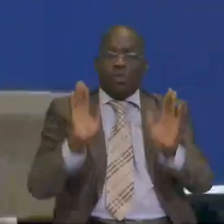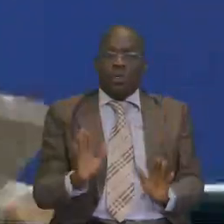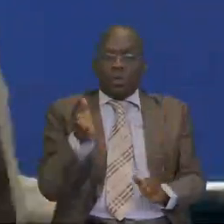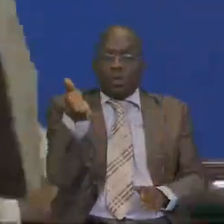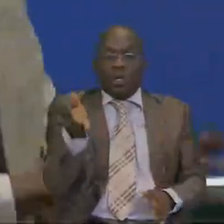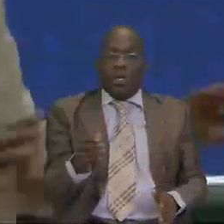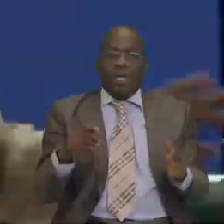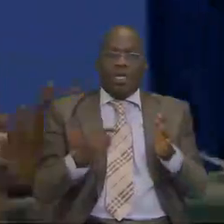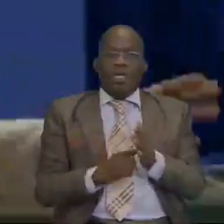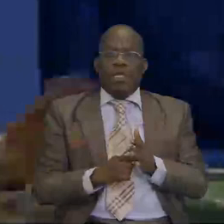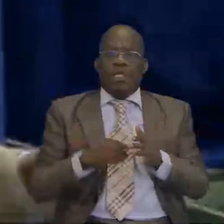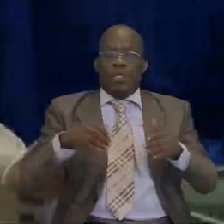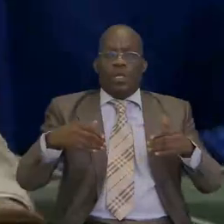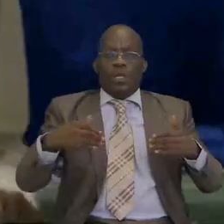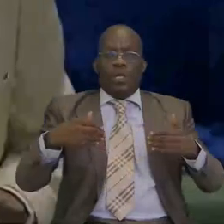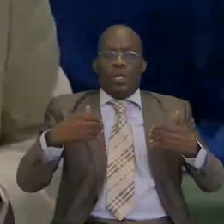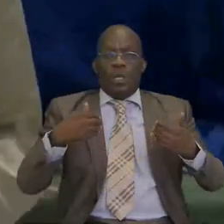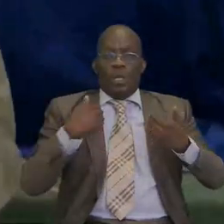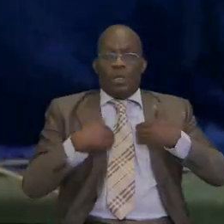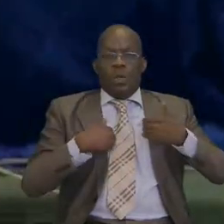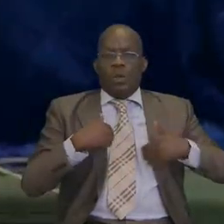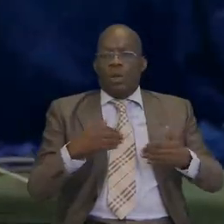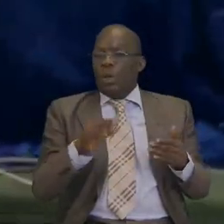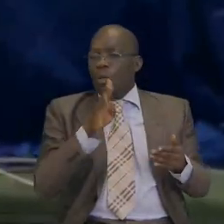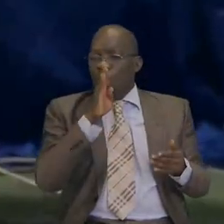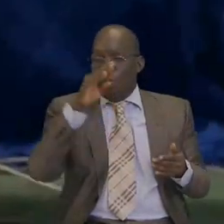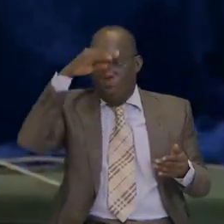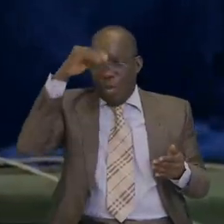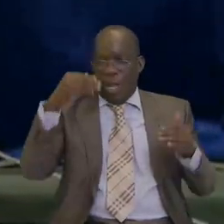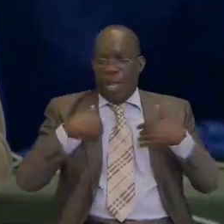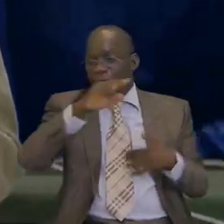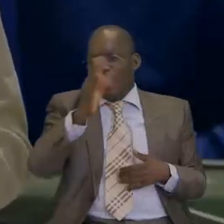Ce jeune homme n'avait rien fait de pareil de toute sa vie avant.